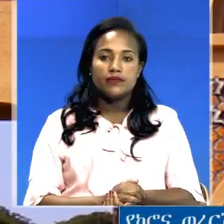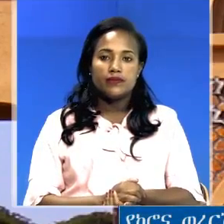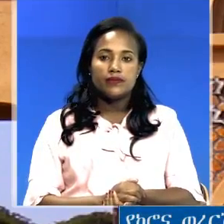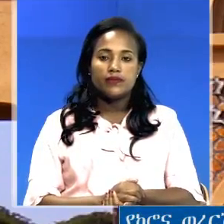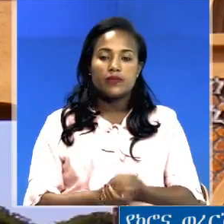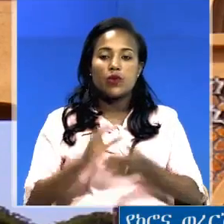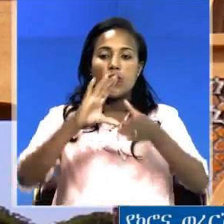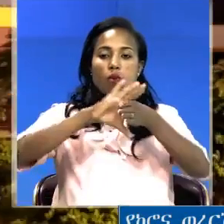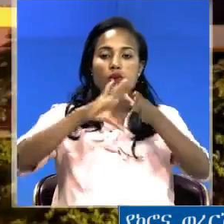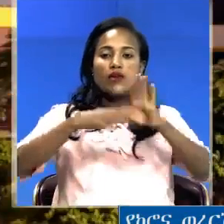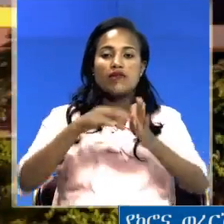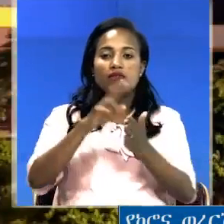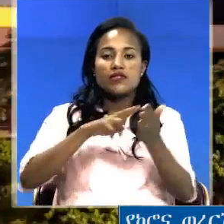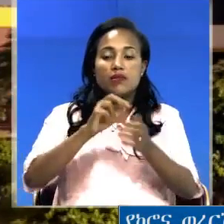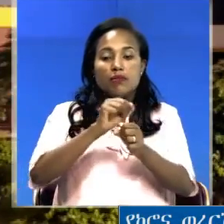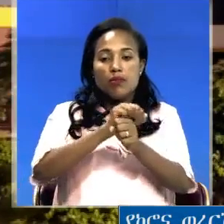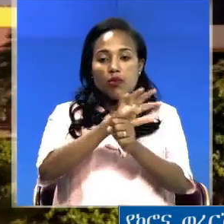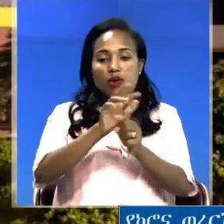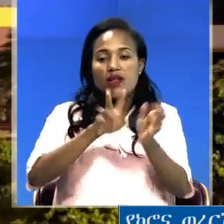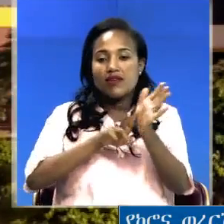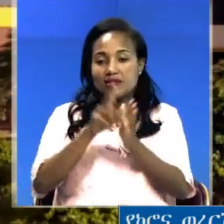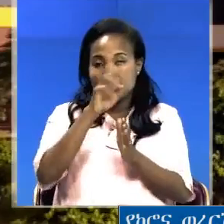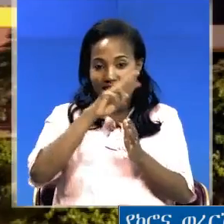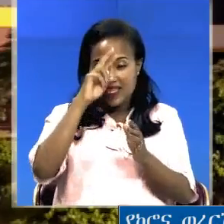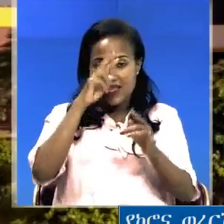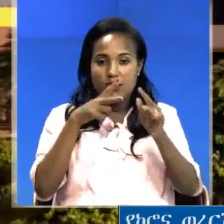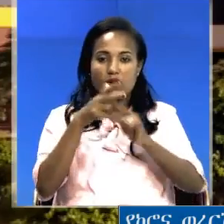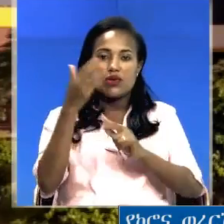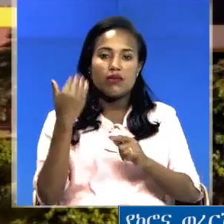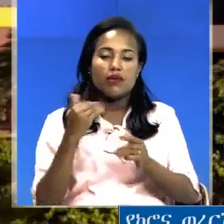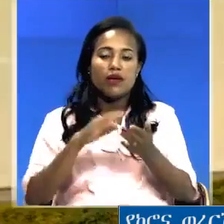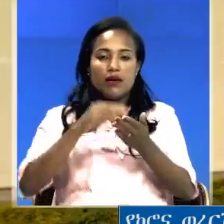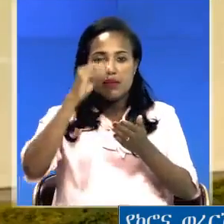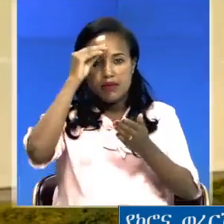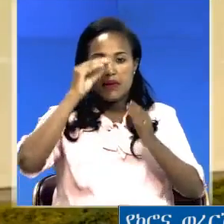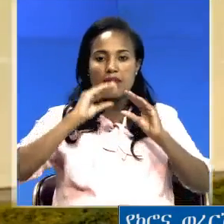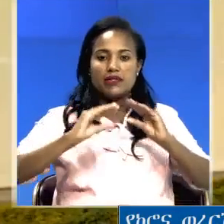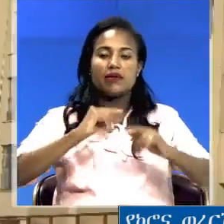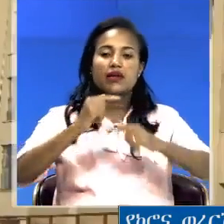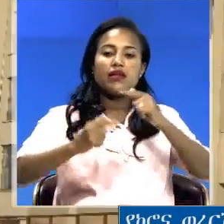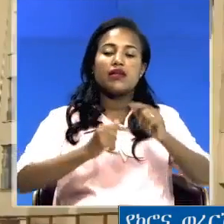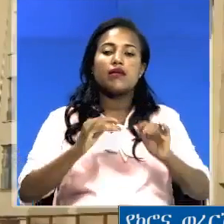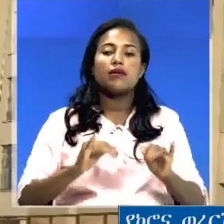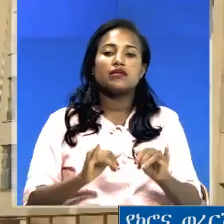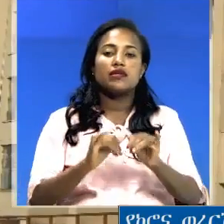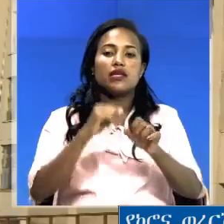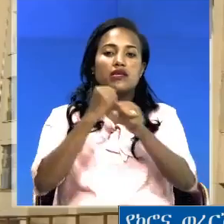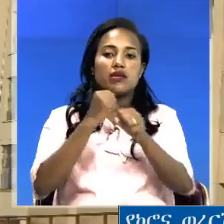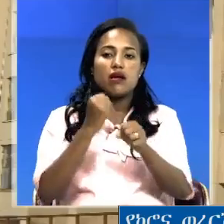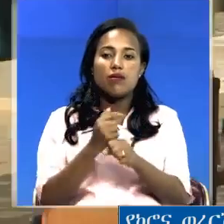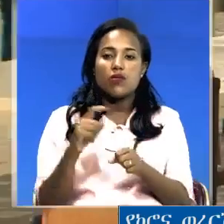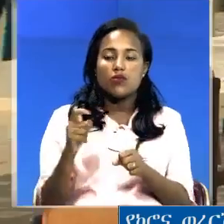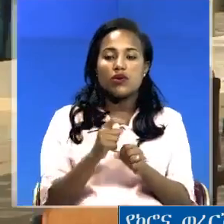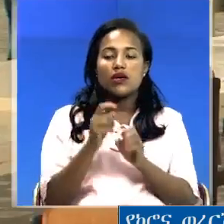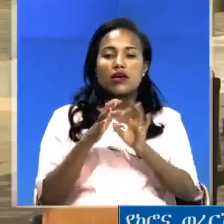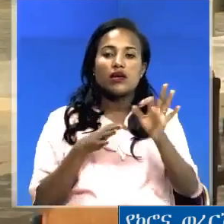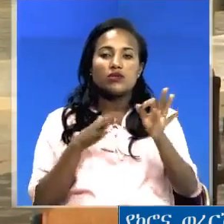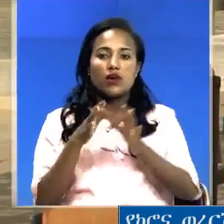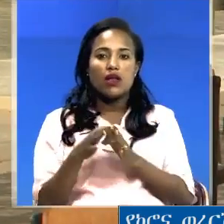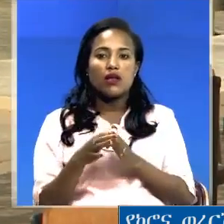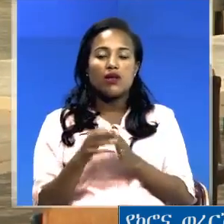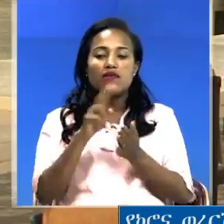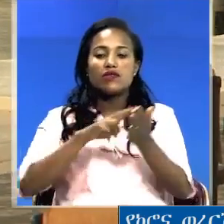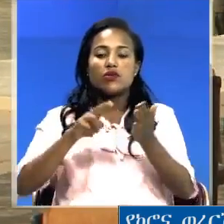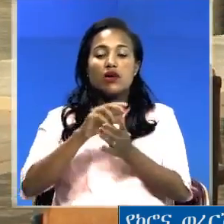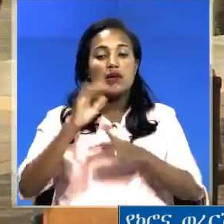የጎንደር ዩኒቨርሲቲ በኮሮና ቫይረስ ምክንያት ተቋርጦ የነበረውን የመማር ማስተማር ሂደት ለማስቀጠል እየሰራ መሆኑን ገልጿል። ዩኒቨርሲቲው